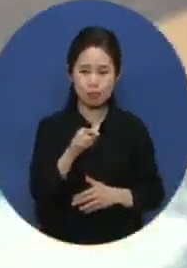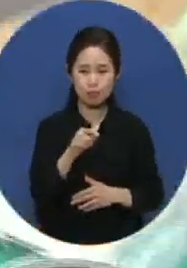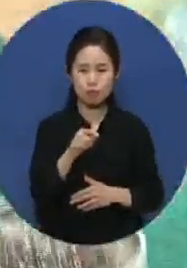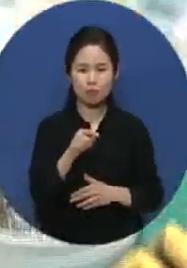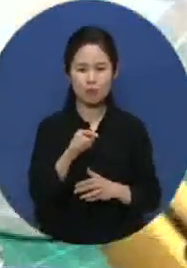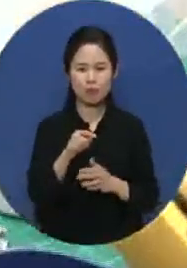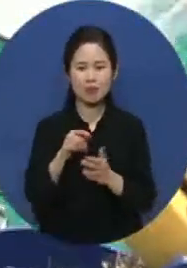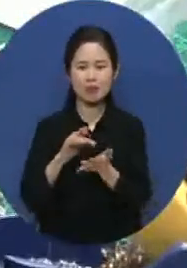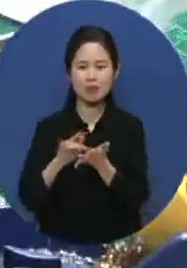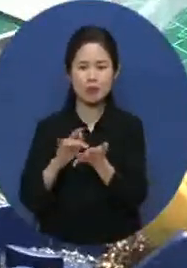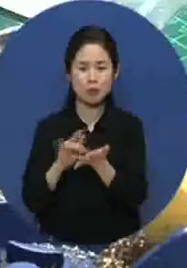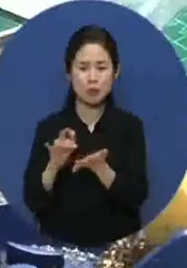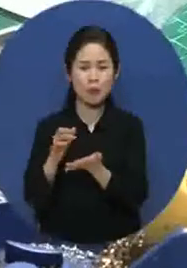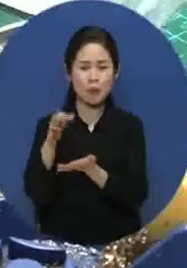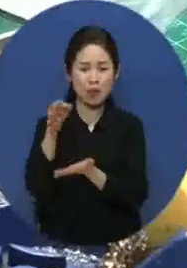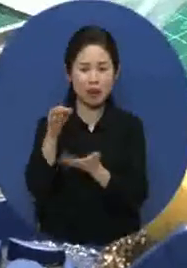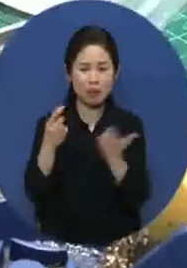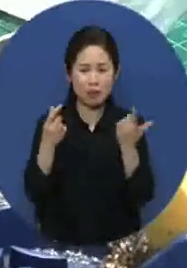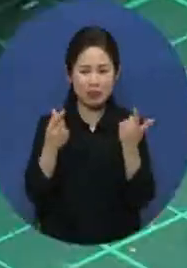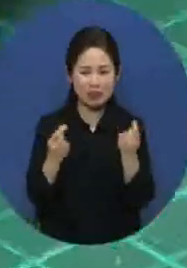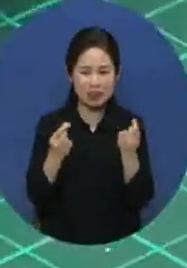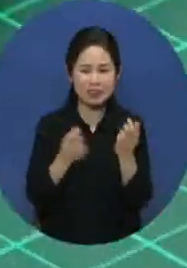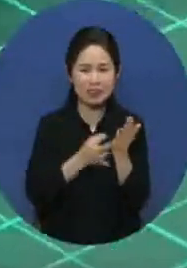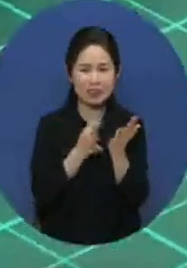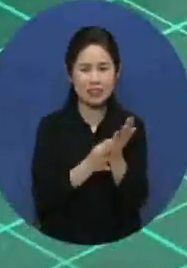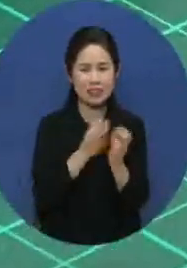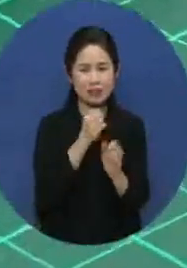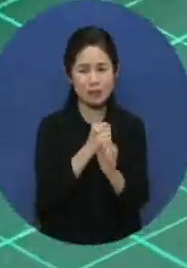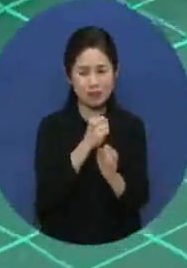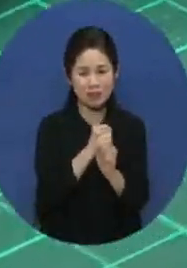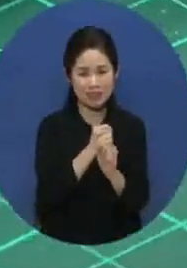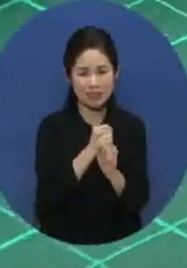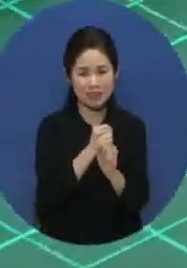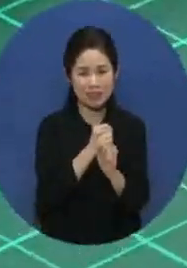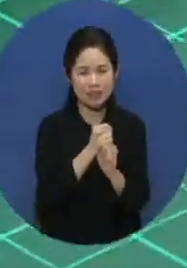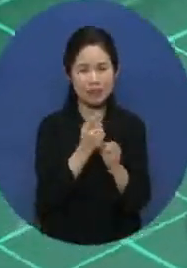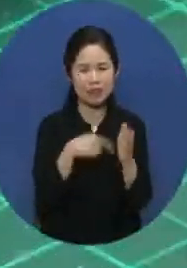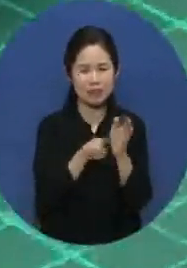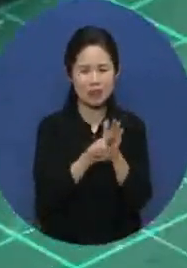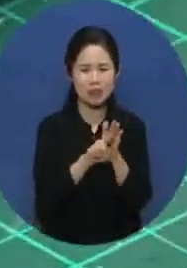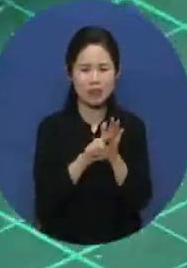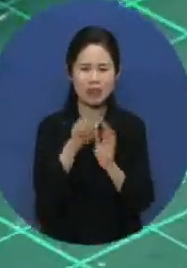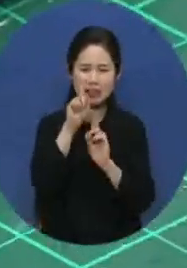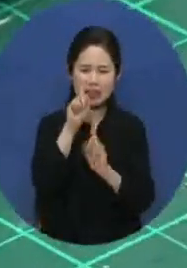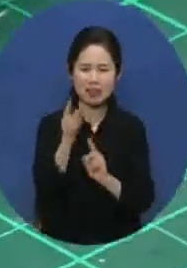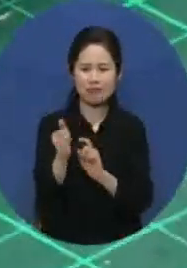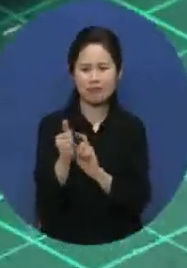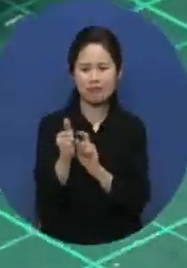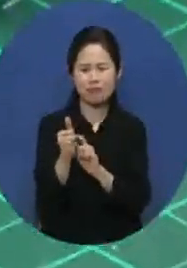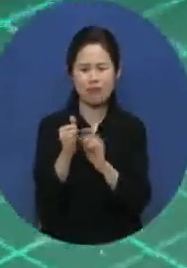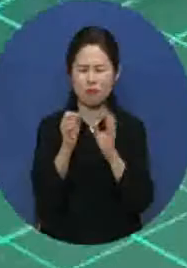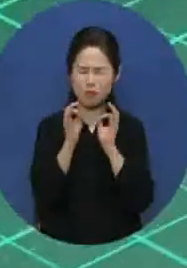대의 가격으로 구입할 수 있게 된 데에는 이상호 대표의 끝없는 노력이 있었습니다.